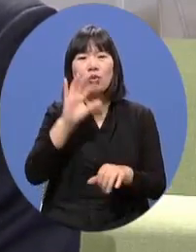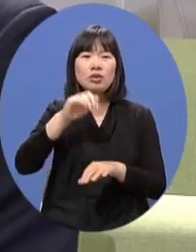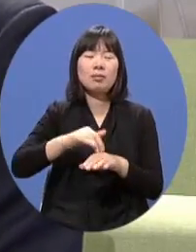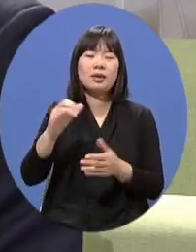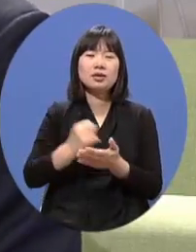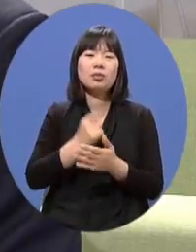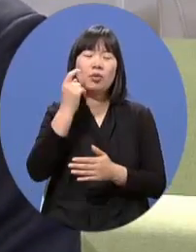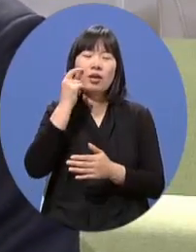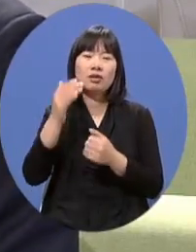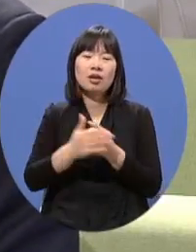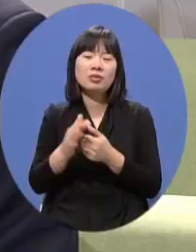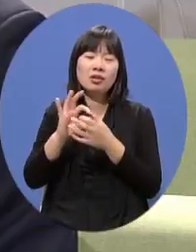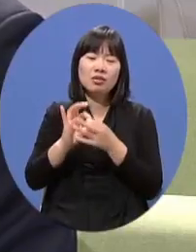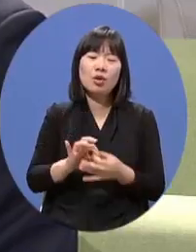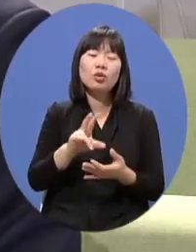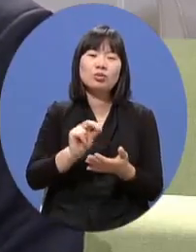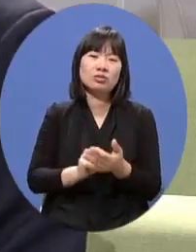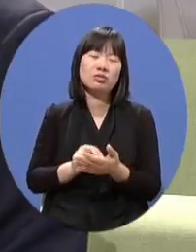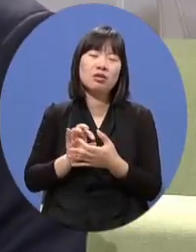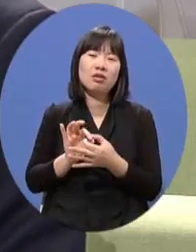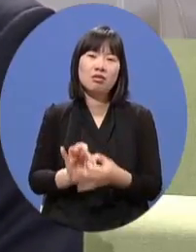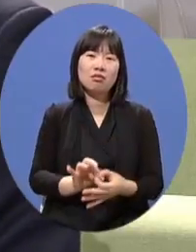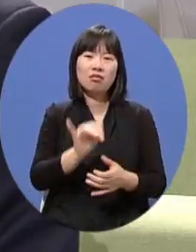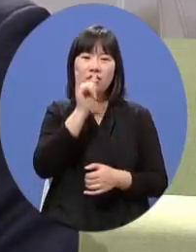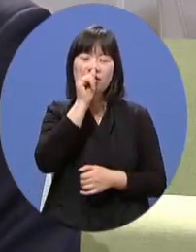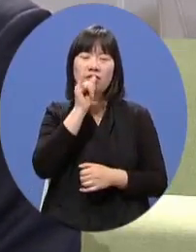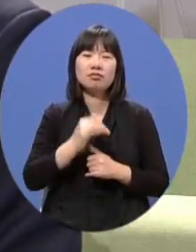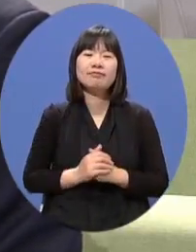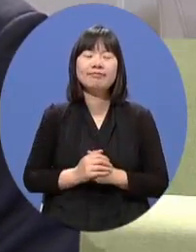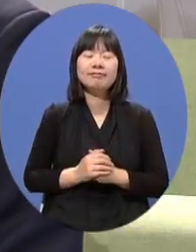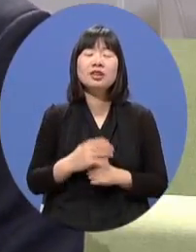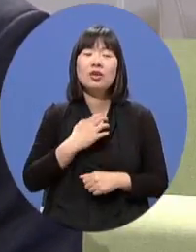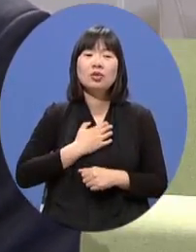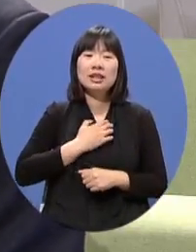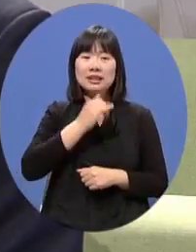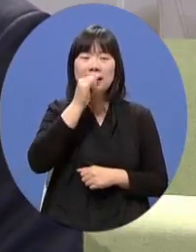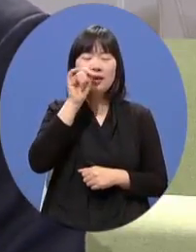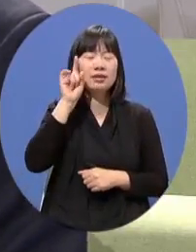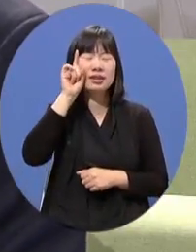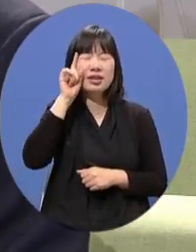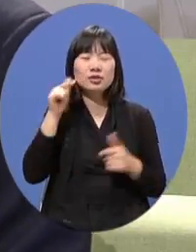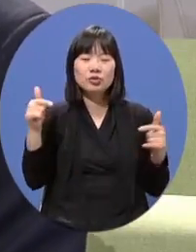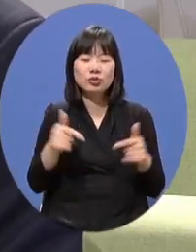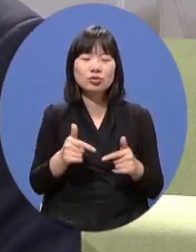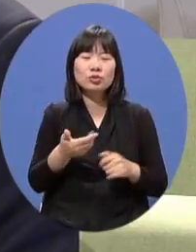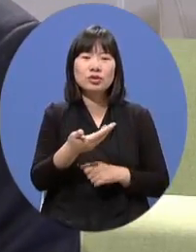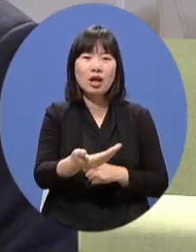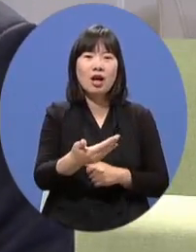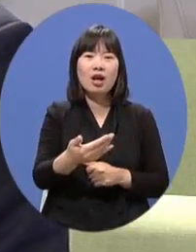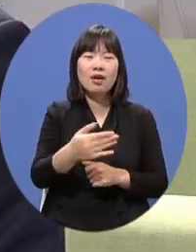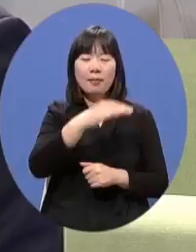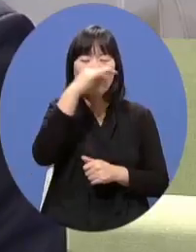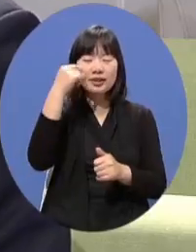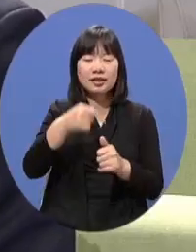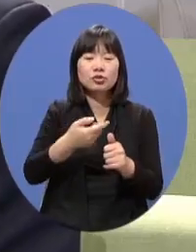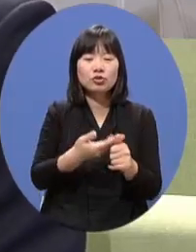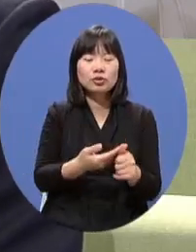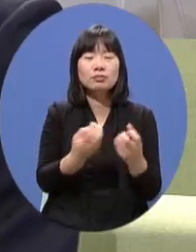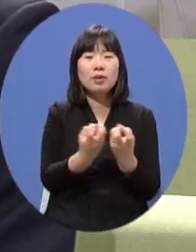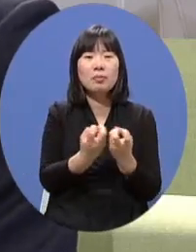문제가 계속 지속된다든지 이런 게 많아요. 그래서 그런 걱정을 하시면서 스트레스를 덜 주면서 훈육을 하는 가장 좋은